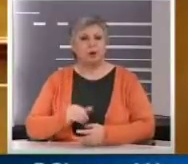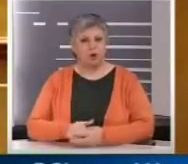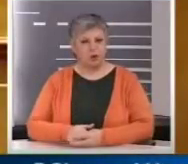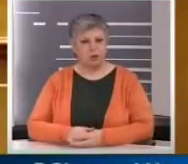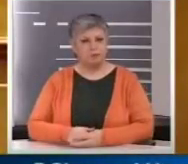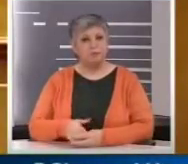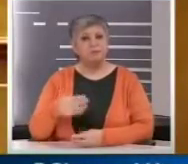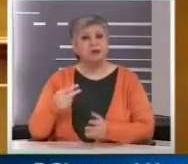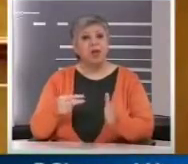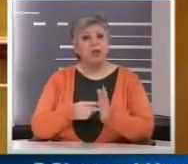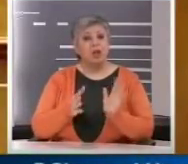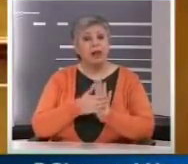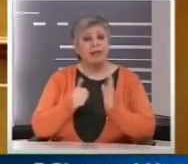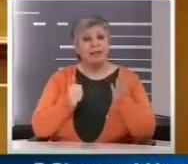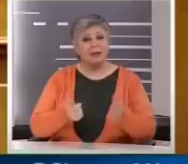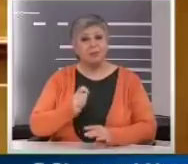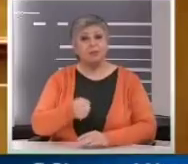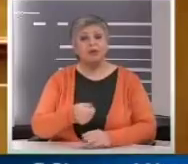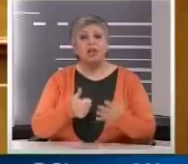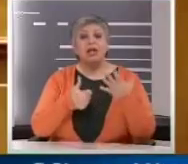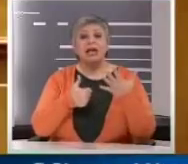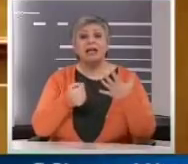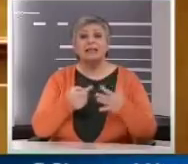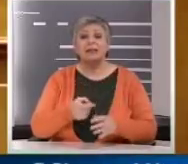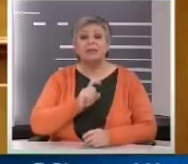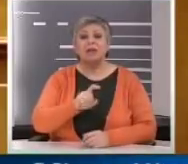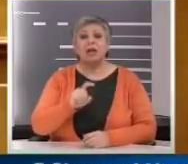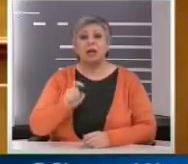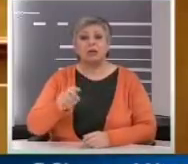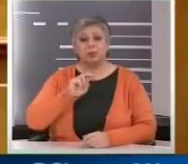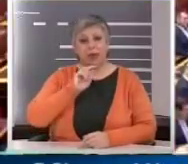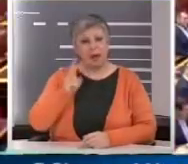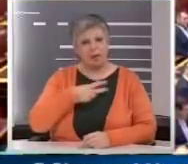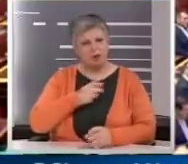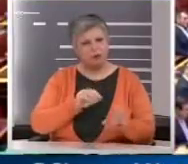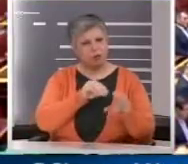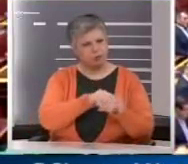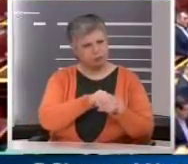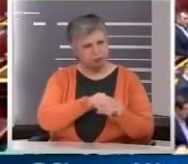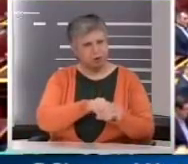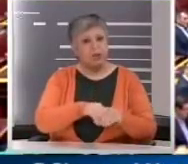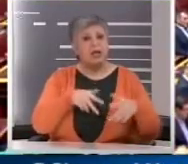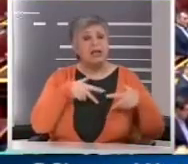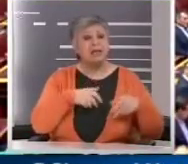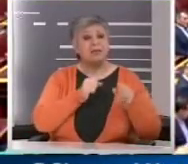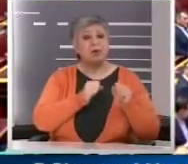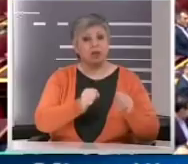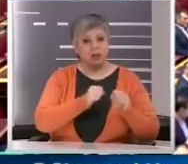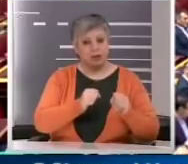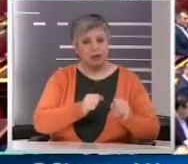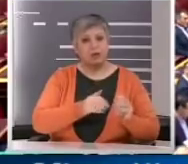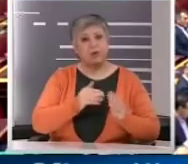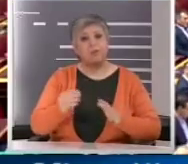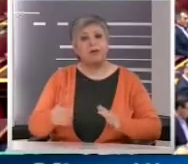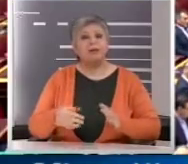δώσαμε το 2016 6,5 εκατομμύρια ευρώ από το αποθεματικό του Υπουργείου Υγείας, το 2017 12